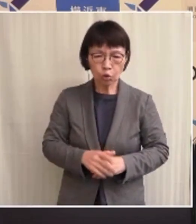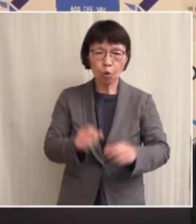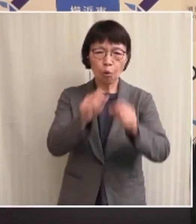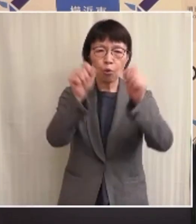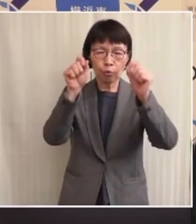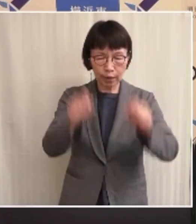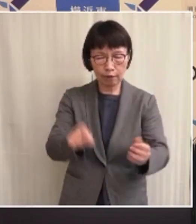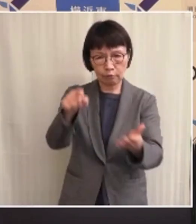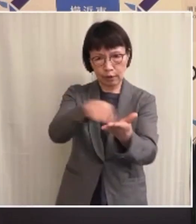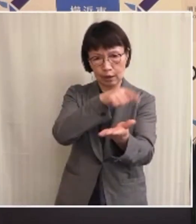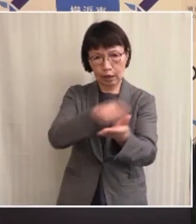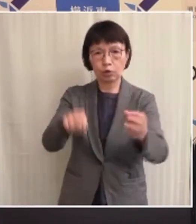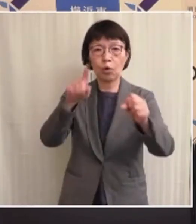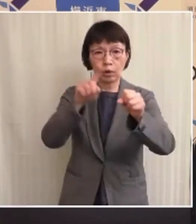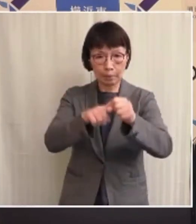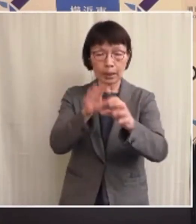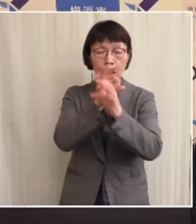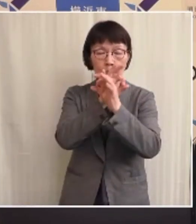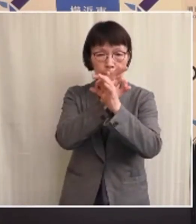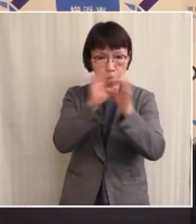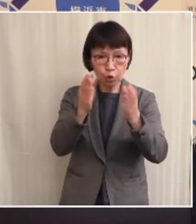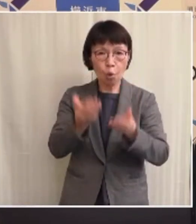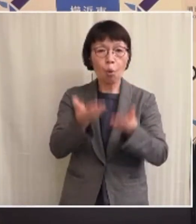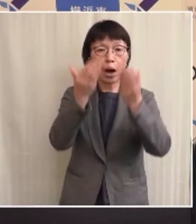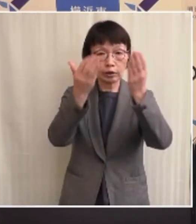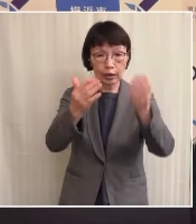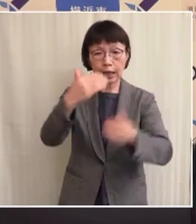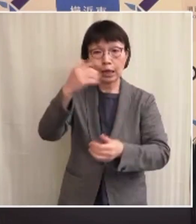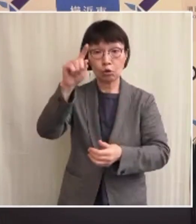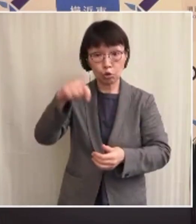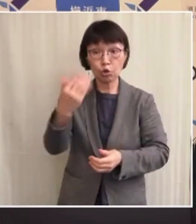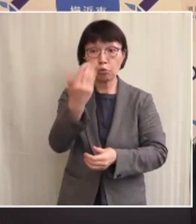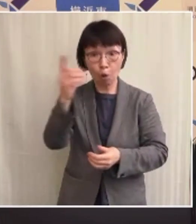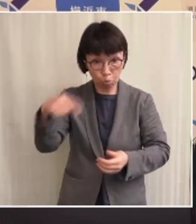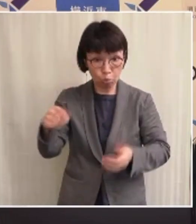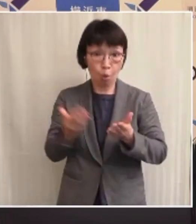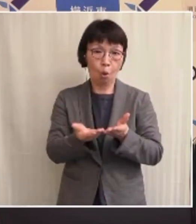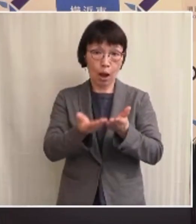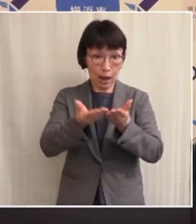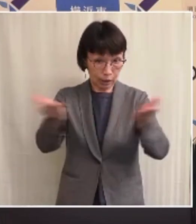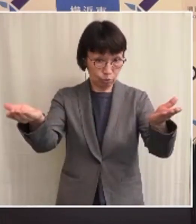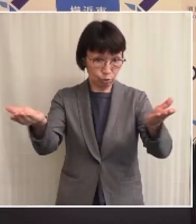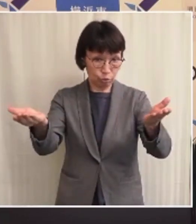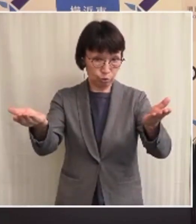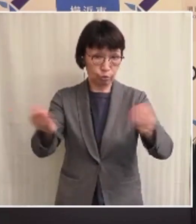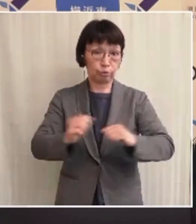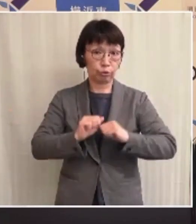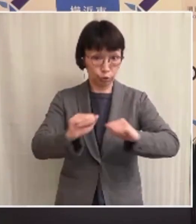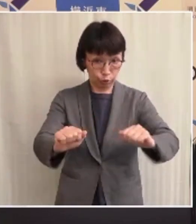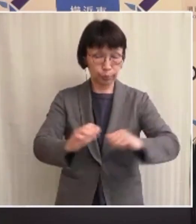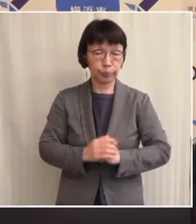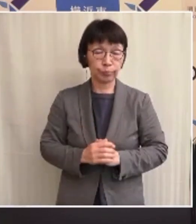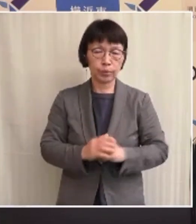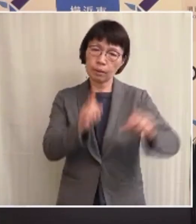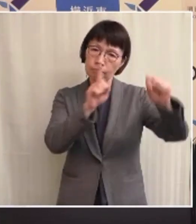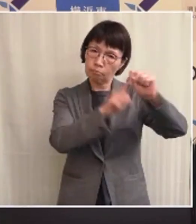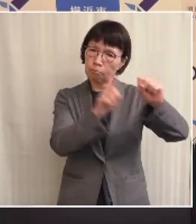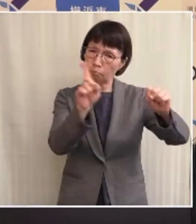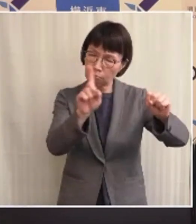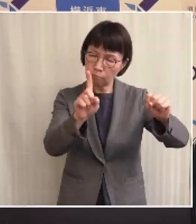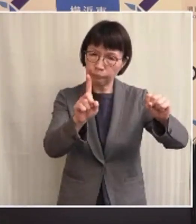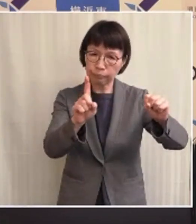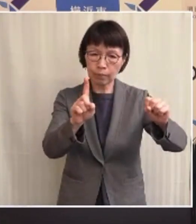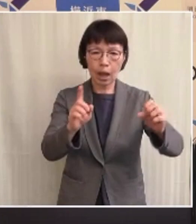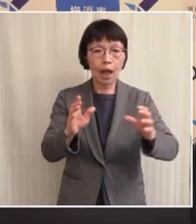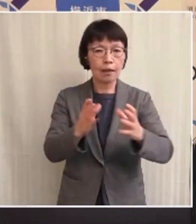消に向けてですね、無料お預かりクーポンを配布いたします。多くの狙いとしては、多くの